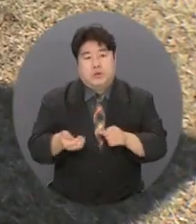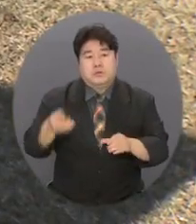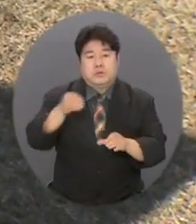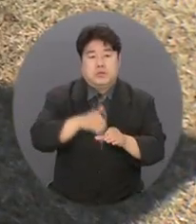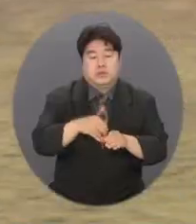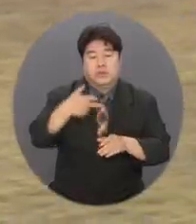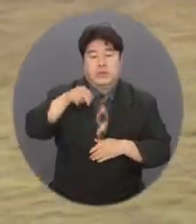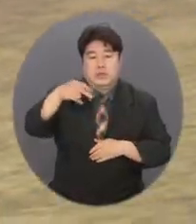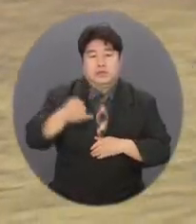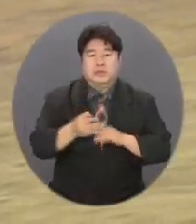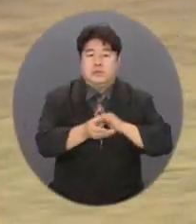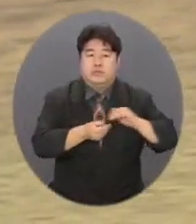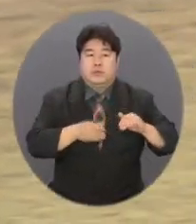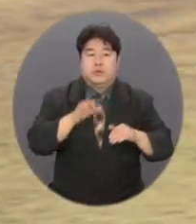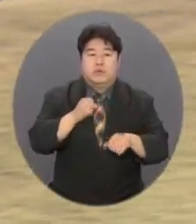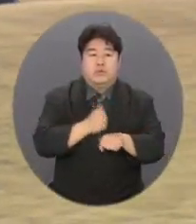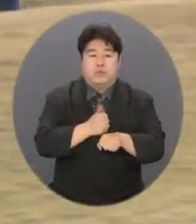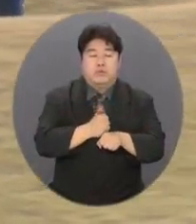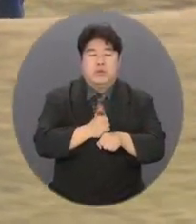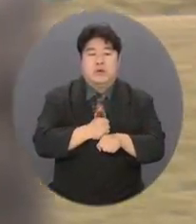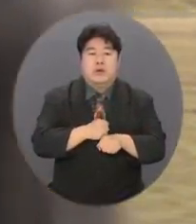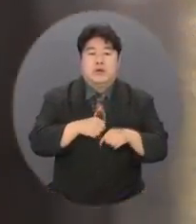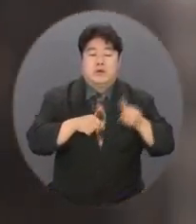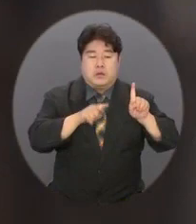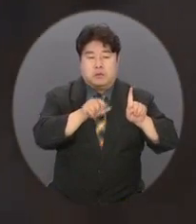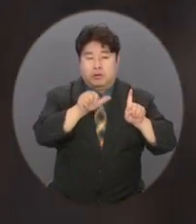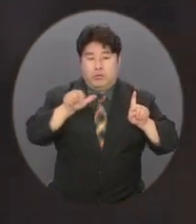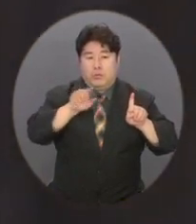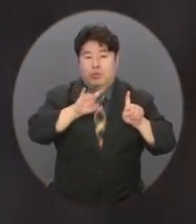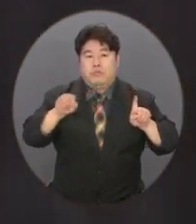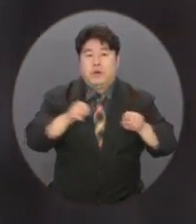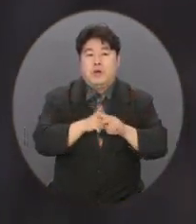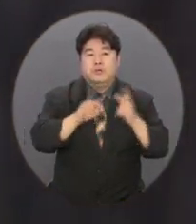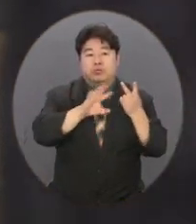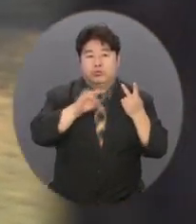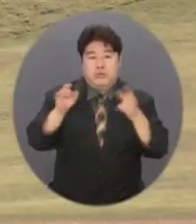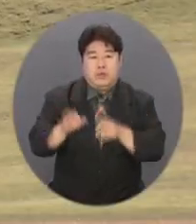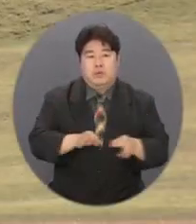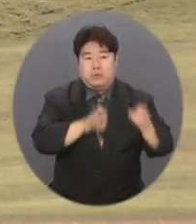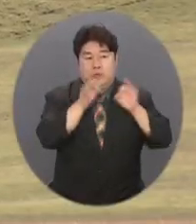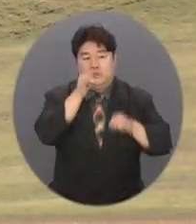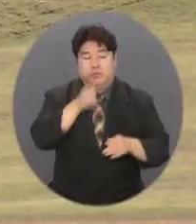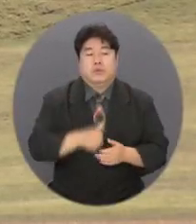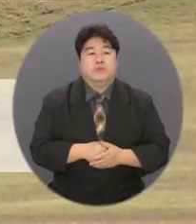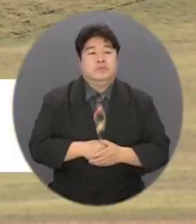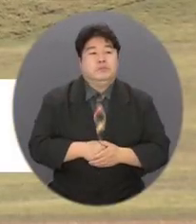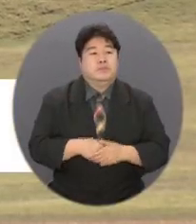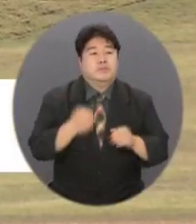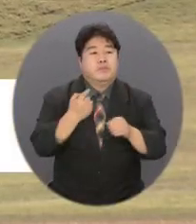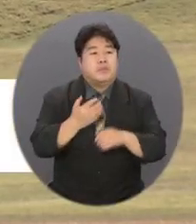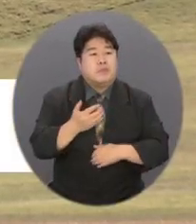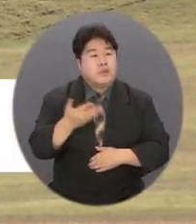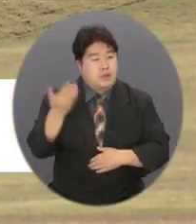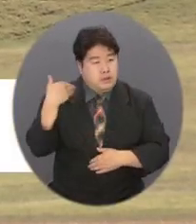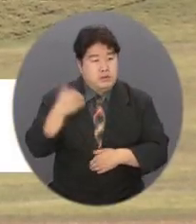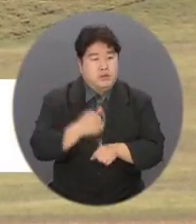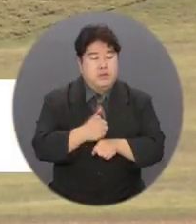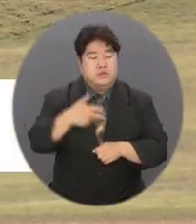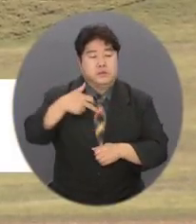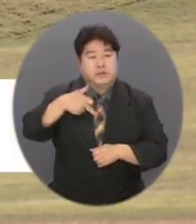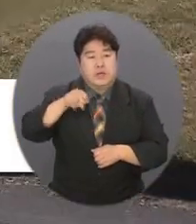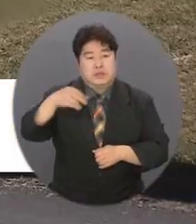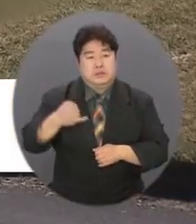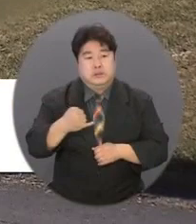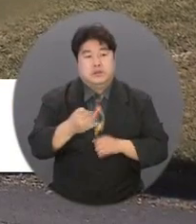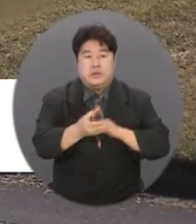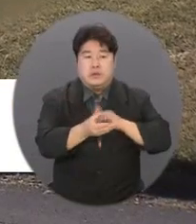대여 비용은 소품이 아닌데도 1.5 배 에서 2개씩 올랐습니다 자네 같은 어디가 8만원